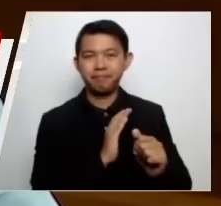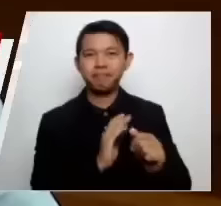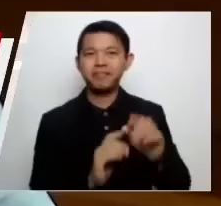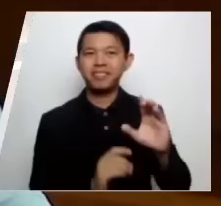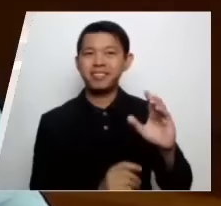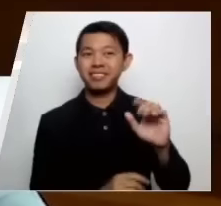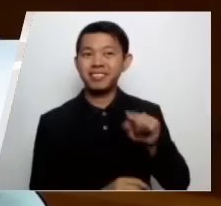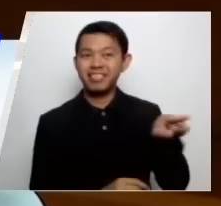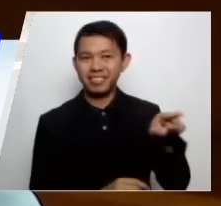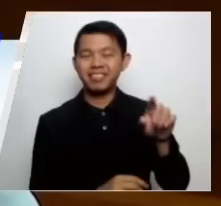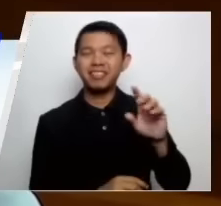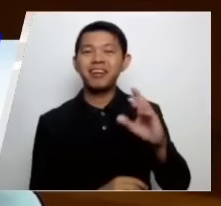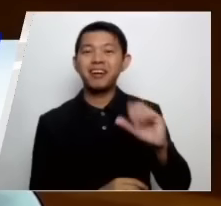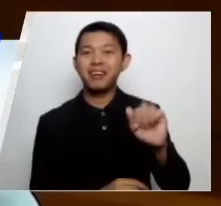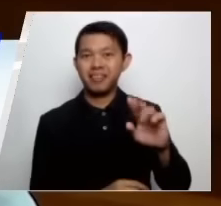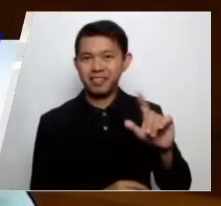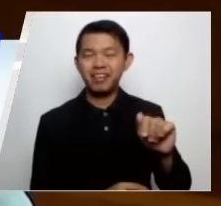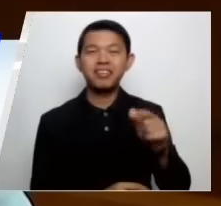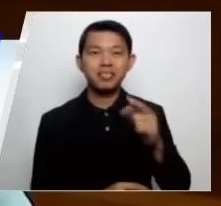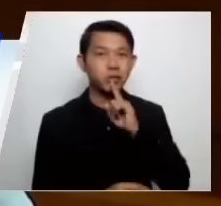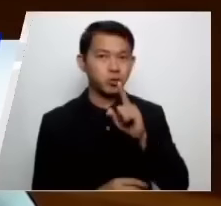eh. Kaya't